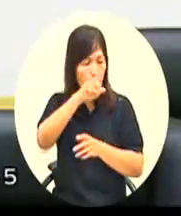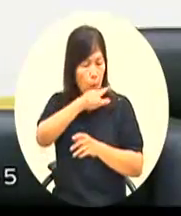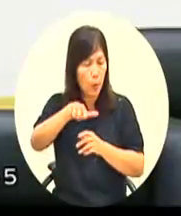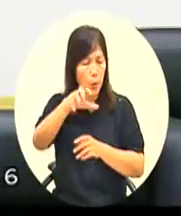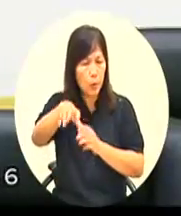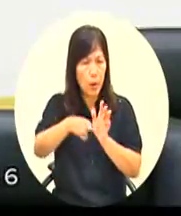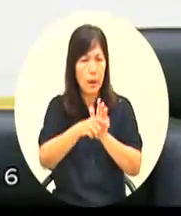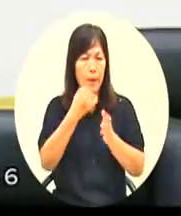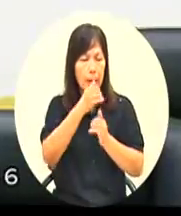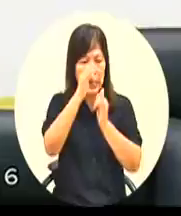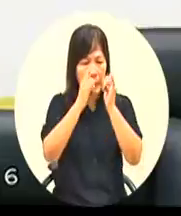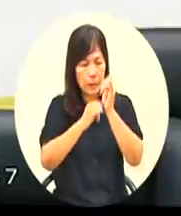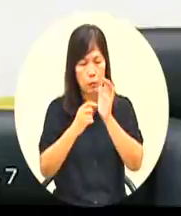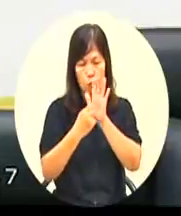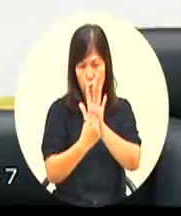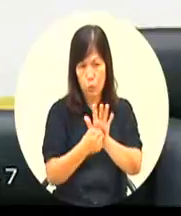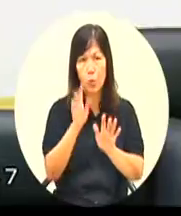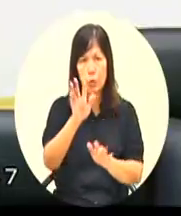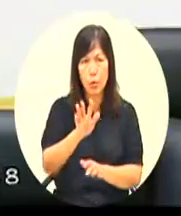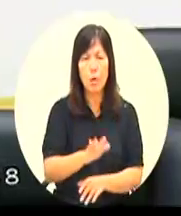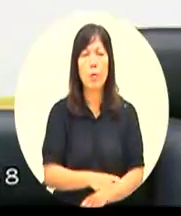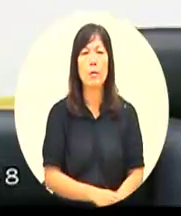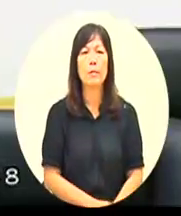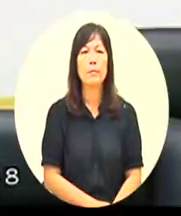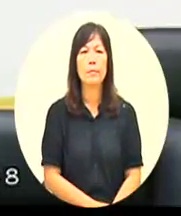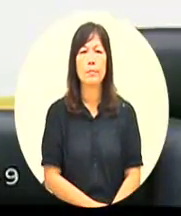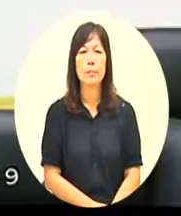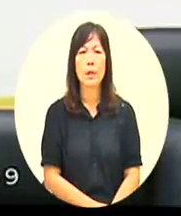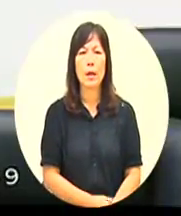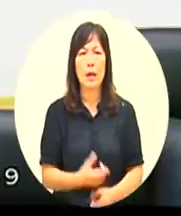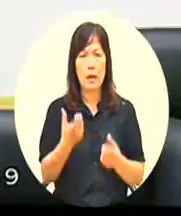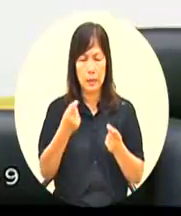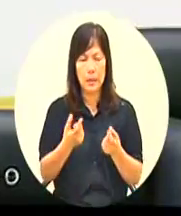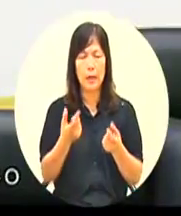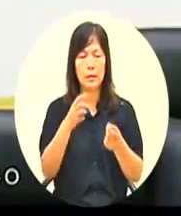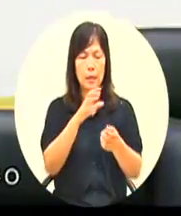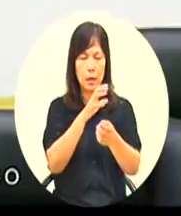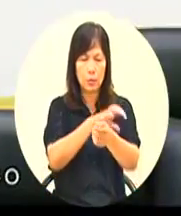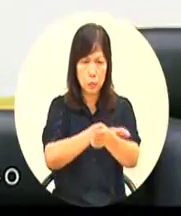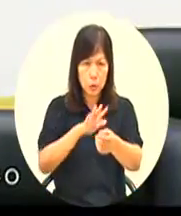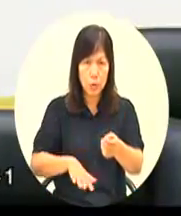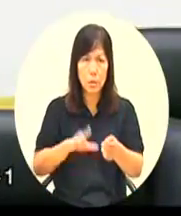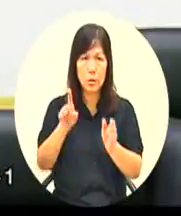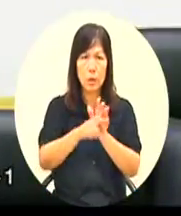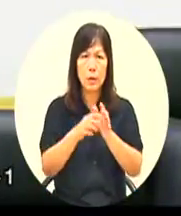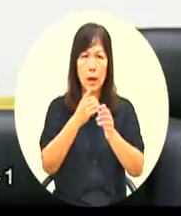貌都呈现出来哦。那其实现在同样在左营哦，还有一个那个